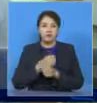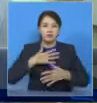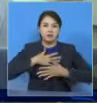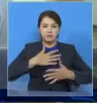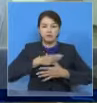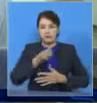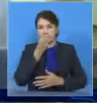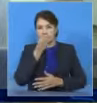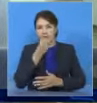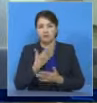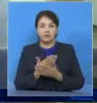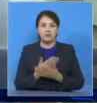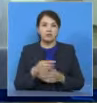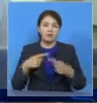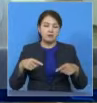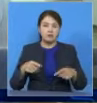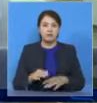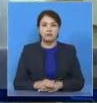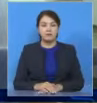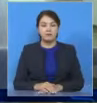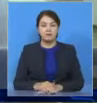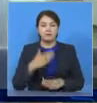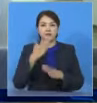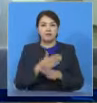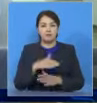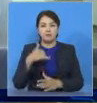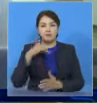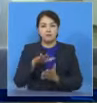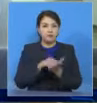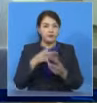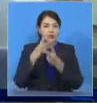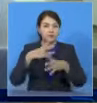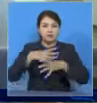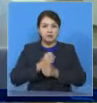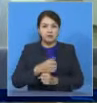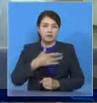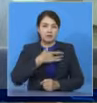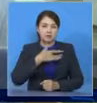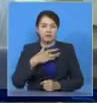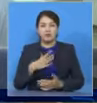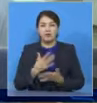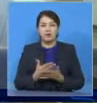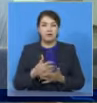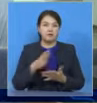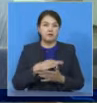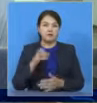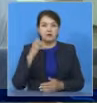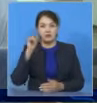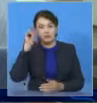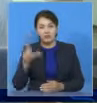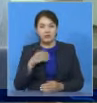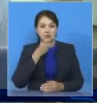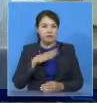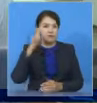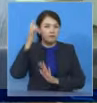дыхательной и пищеварительной систем и других органов. С помощью приложения можно увидеть сокращение сердечных мышц. В результате ученики хорошо